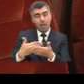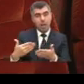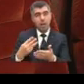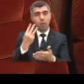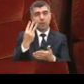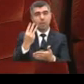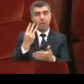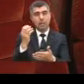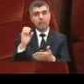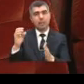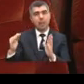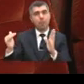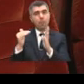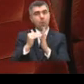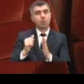و551.